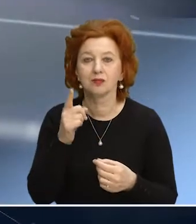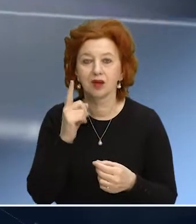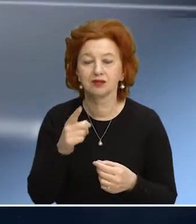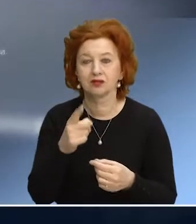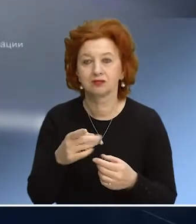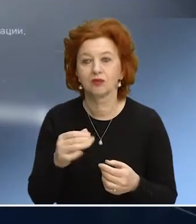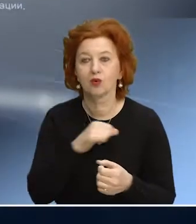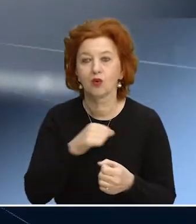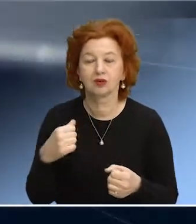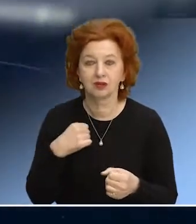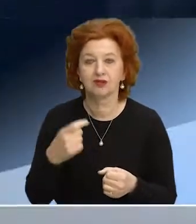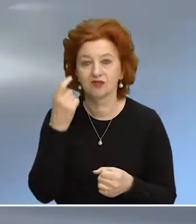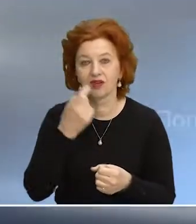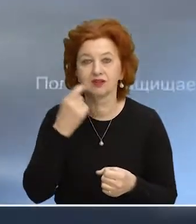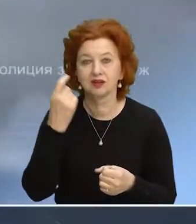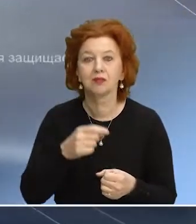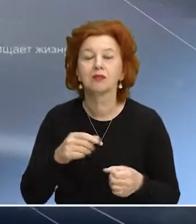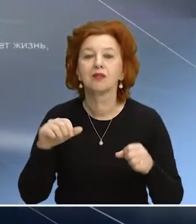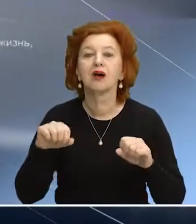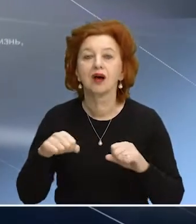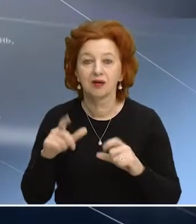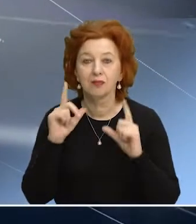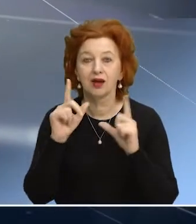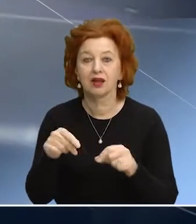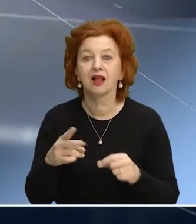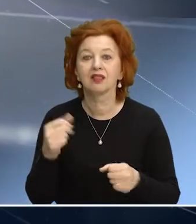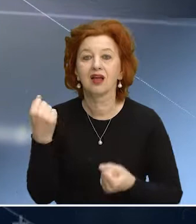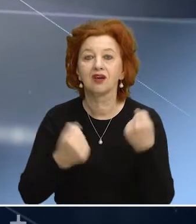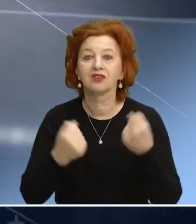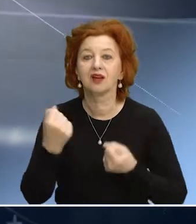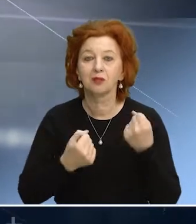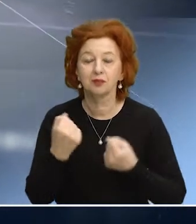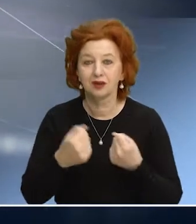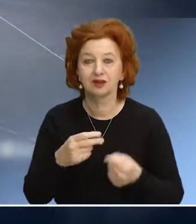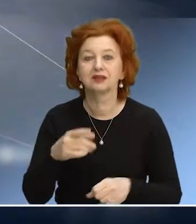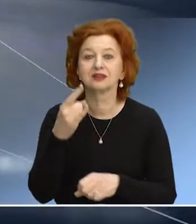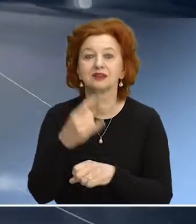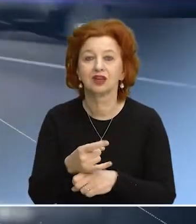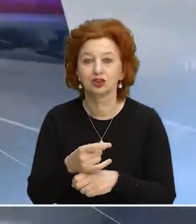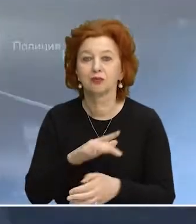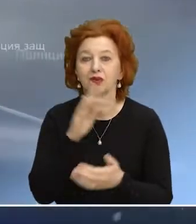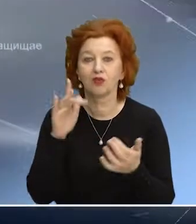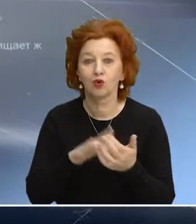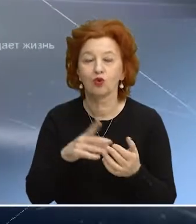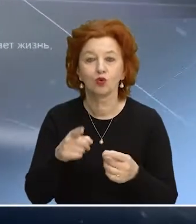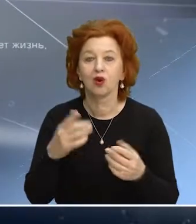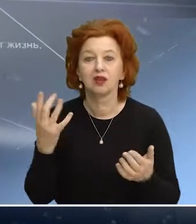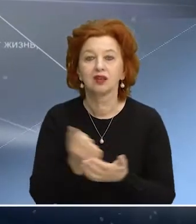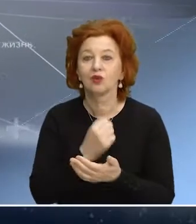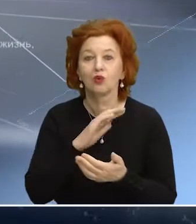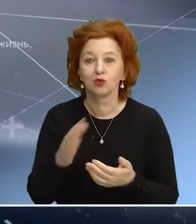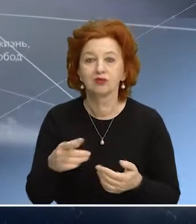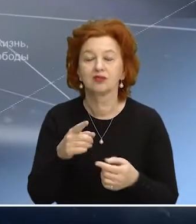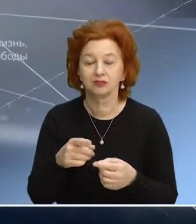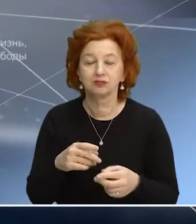человек в состоянии алкогольного опьянения решил прокатиться с ветерком на автомобиле по ночному городу. Вот только машину